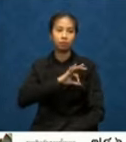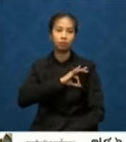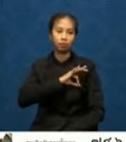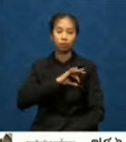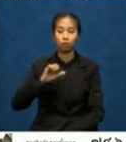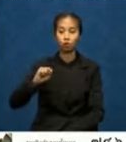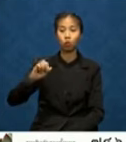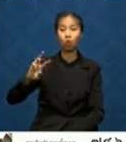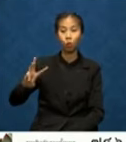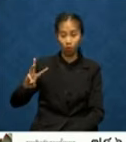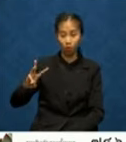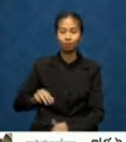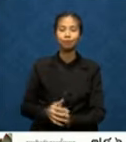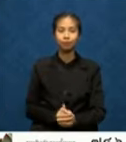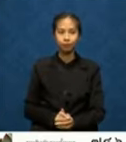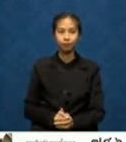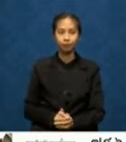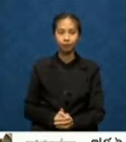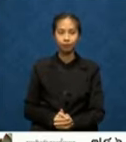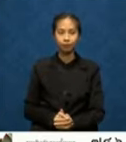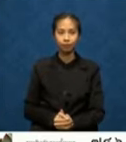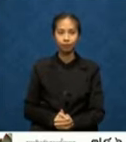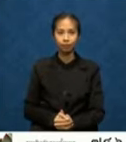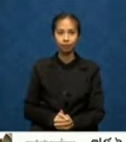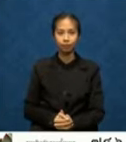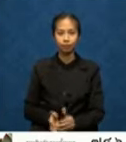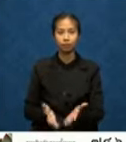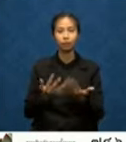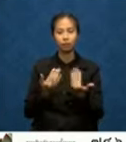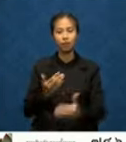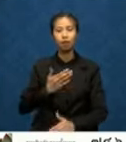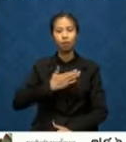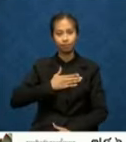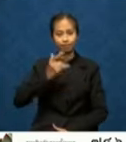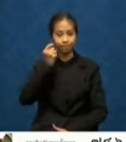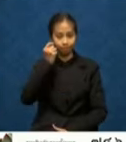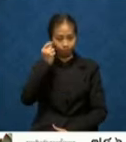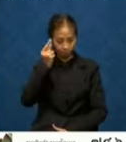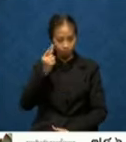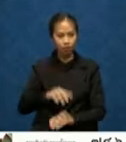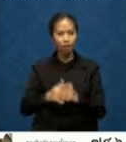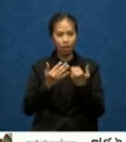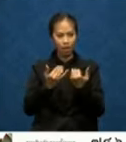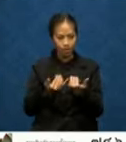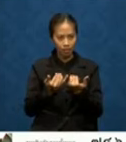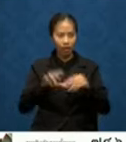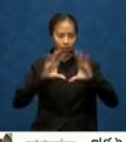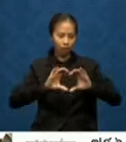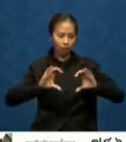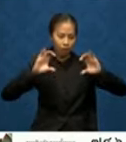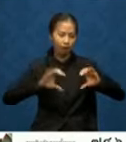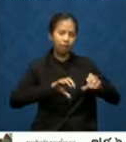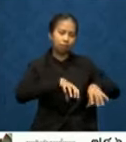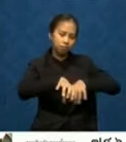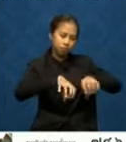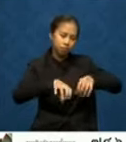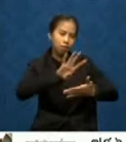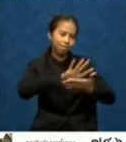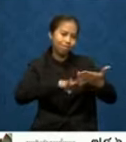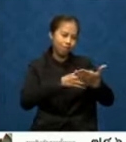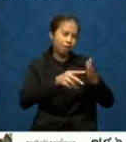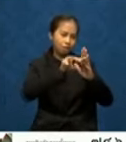ฒิสภาในฐานะสมาชิกรัฐสภาท่านประธานครับกับผมเข้าใจและเห็นใจต่อการจัดทํานโยบายของรัฐบาลผสมซึ่งไม่ใช่เ